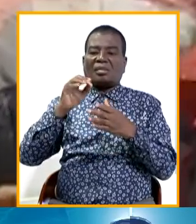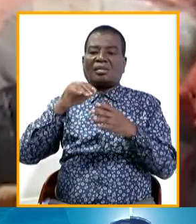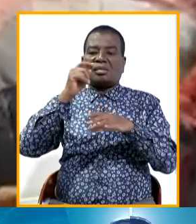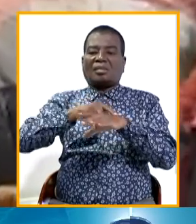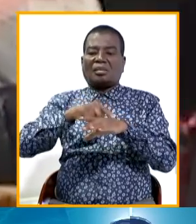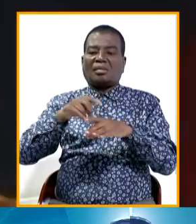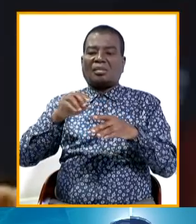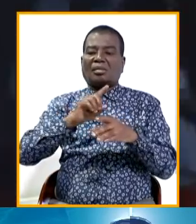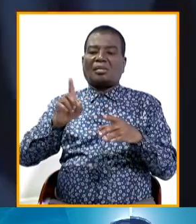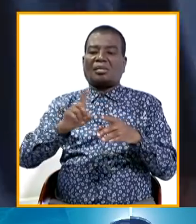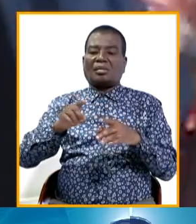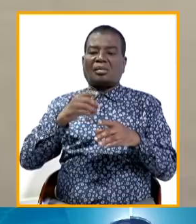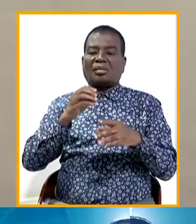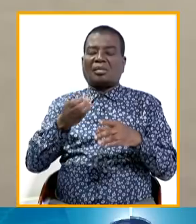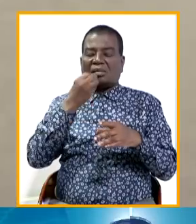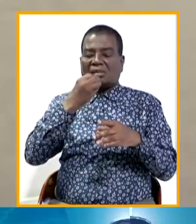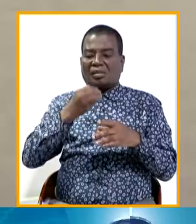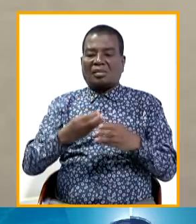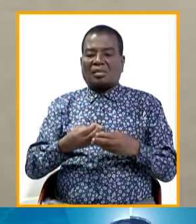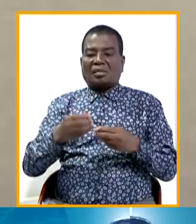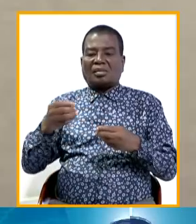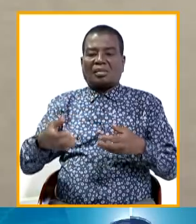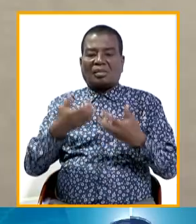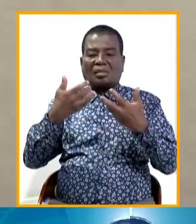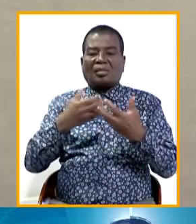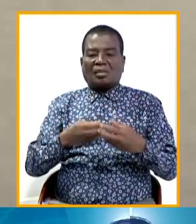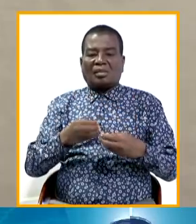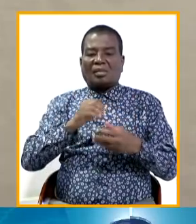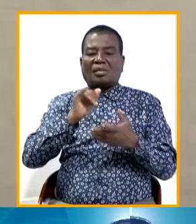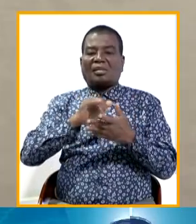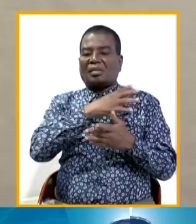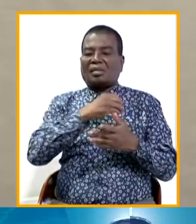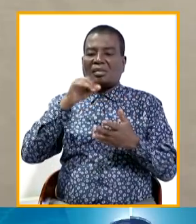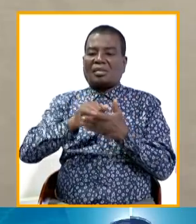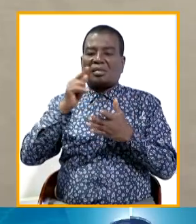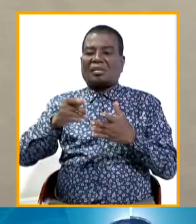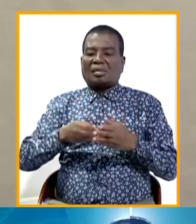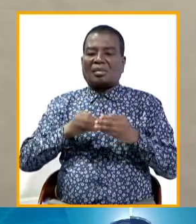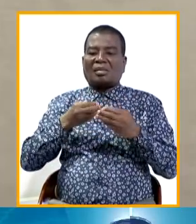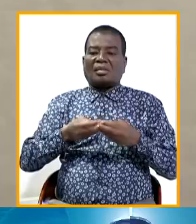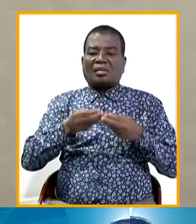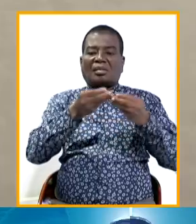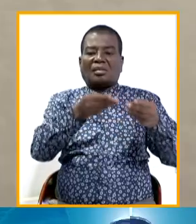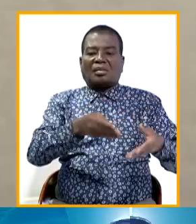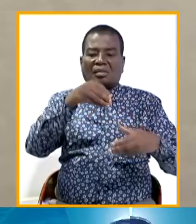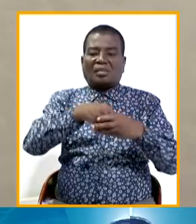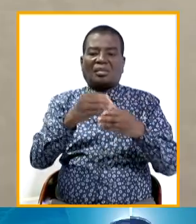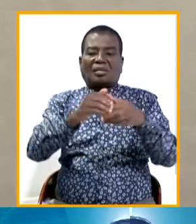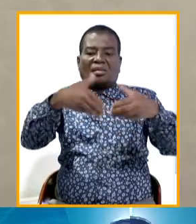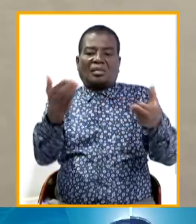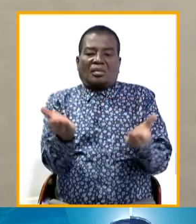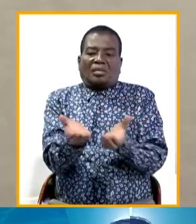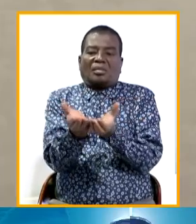où il arrive dans notre assiette se réunissent à Rome donc jusqu'à mercredi. L'objectif, c'est d'échanger les bonnes pratiques